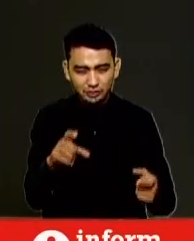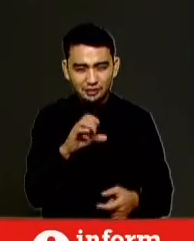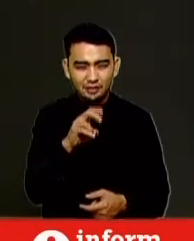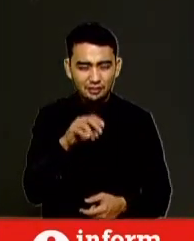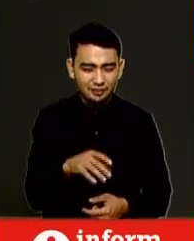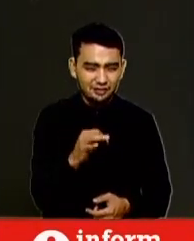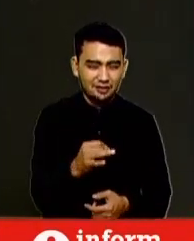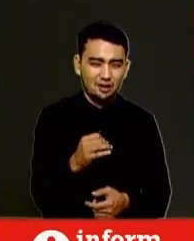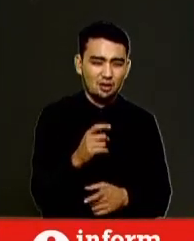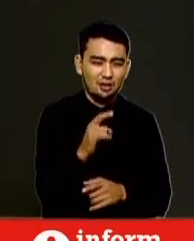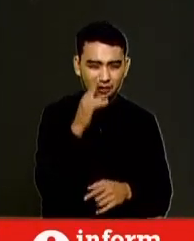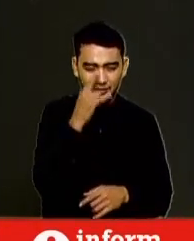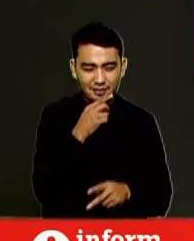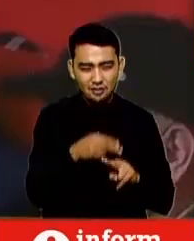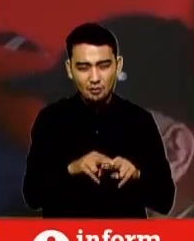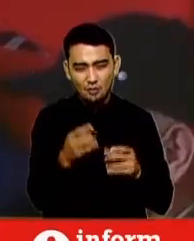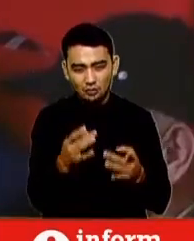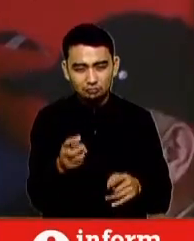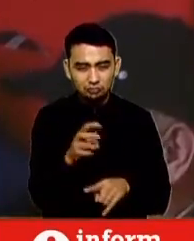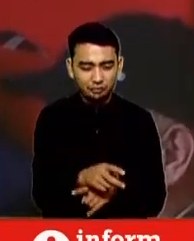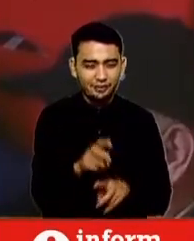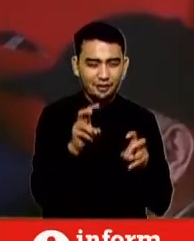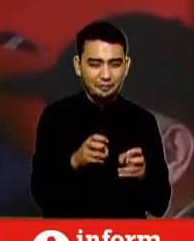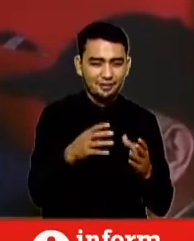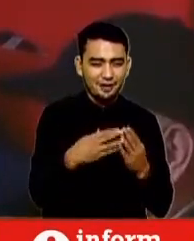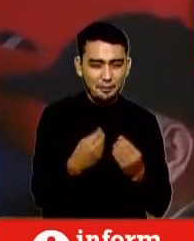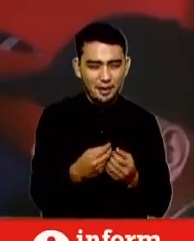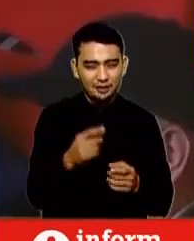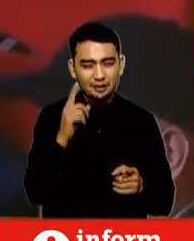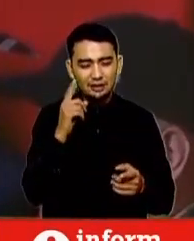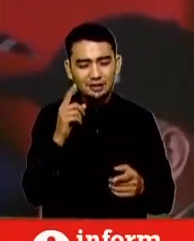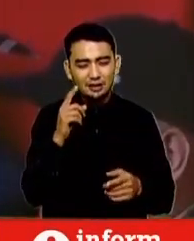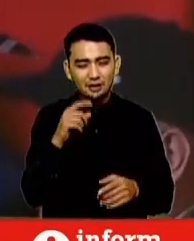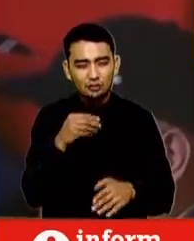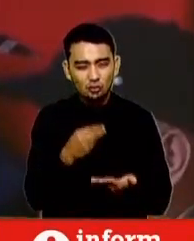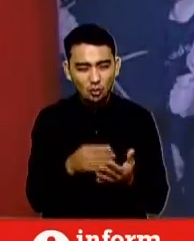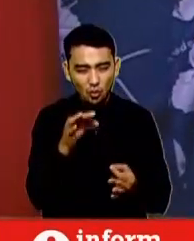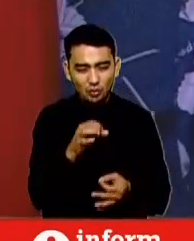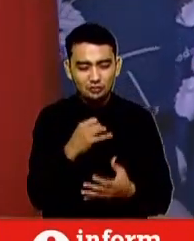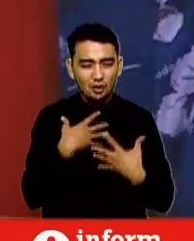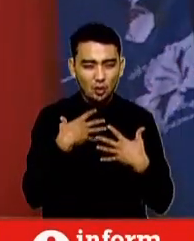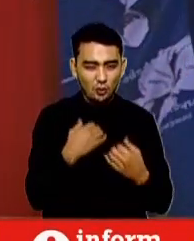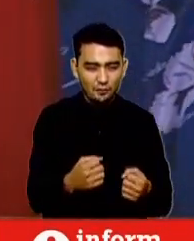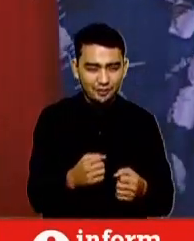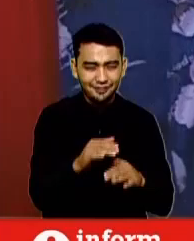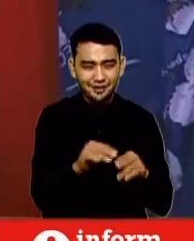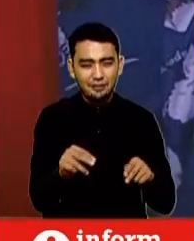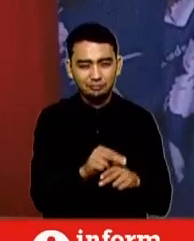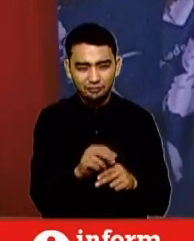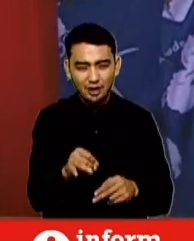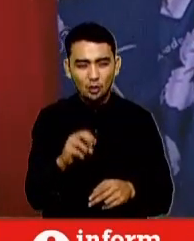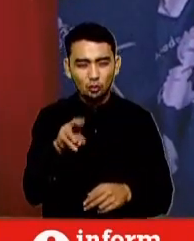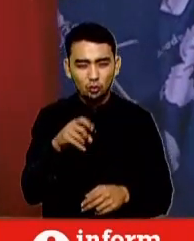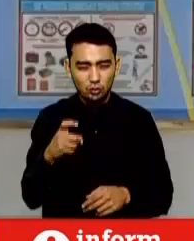и неравнодушных казахстанцев. Они поднимали темы семейных ценностей, здоровья, воспитания детей, духовного развития и